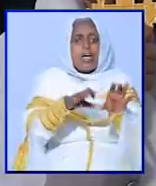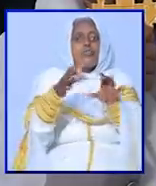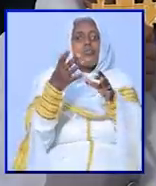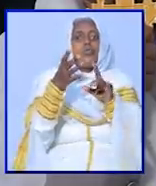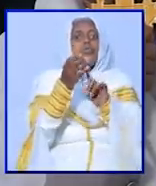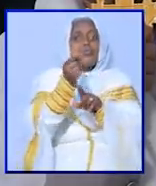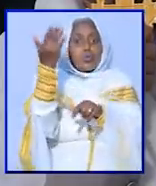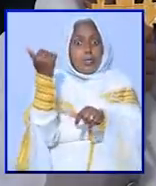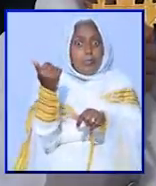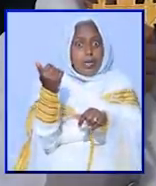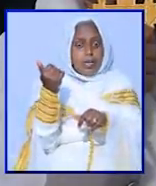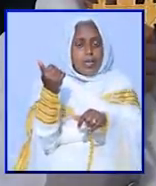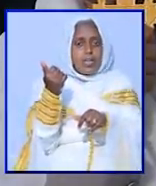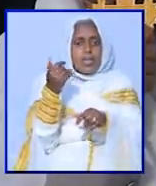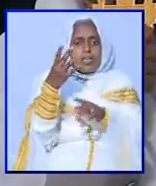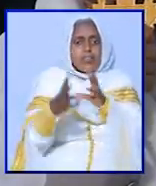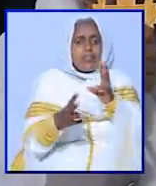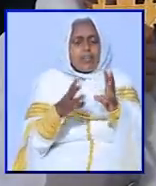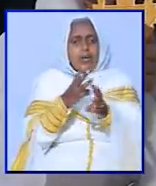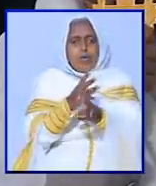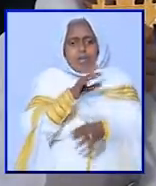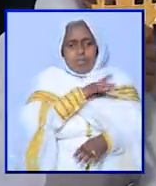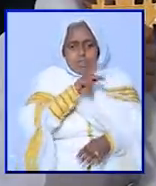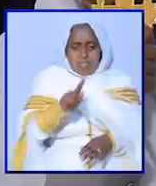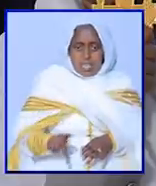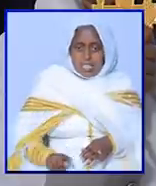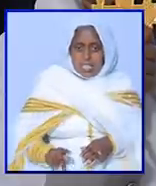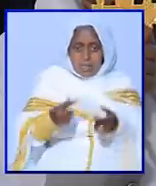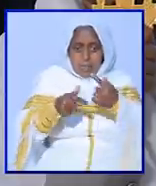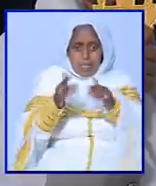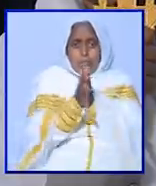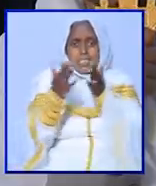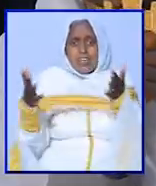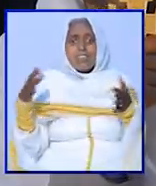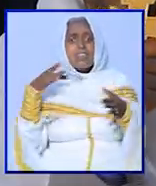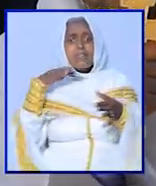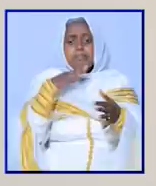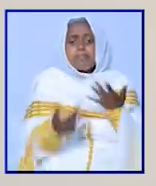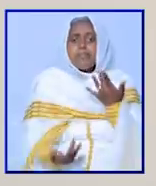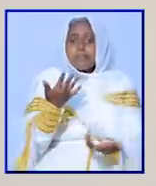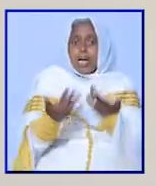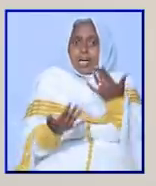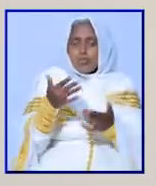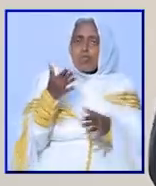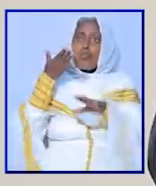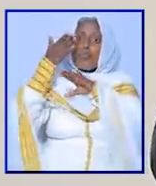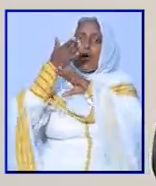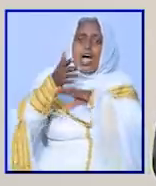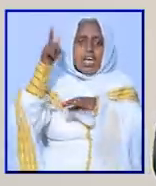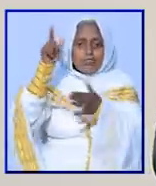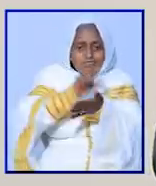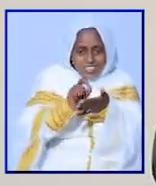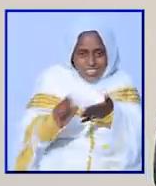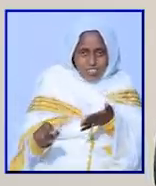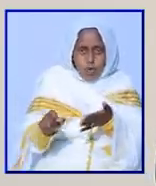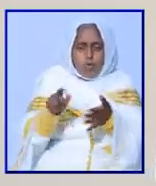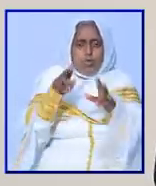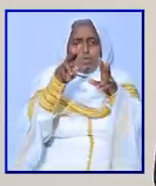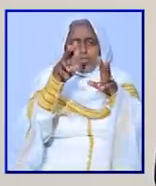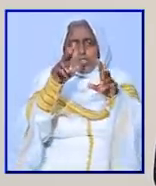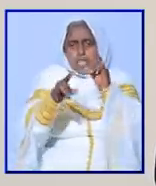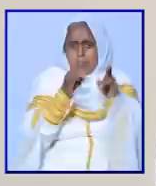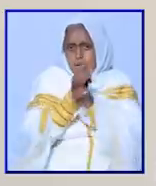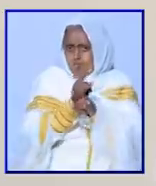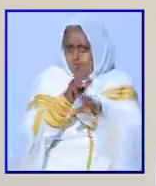ሐዲሳትንም ሽምድድ አድርጎ ይዞ ነበር። አላውያን ነገስታት መጥተው መጻሕፍትን ቢያቃጥሉ በኋላ እንድጽፈው ብሎ ያ ክፉ